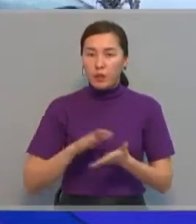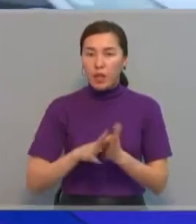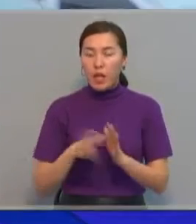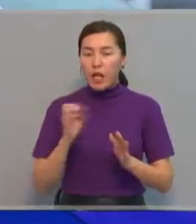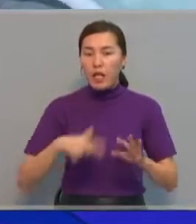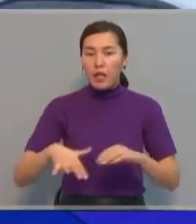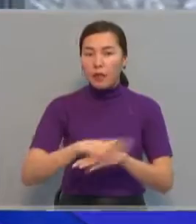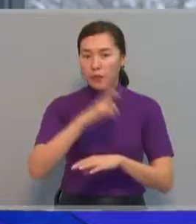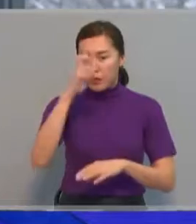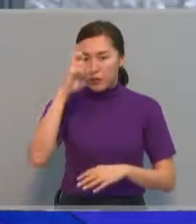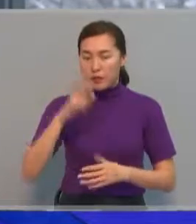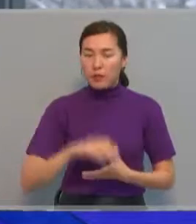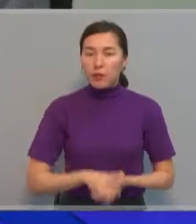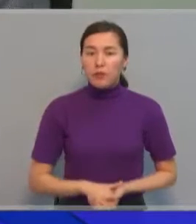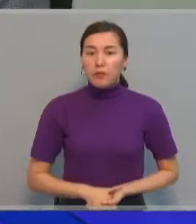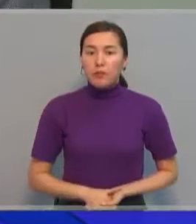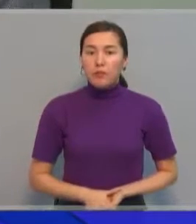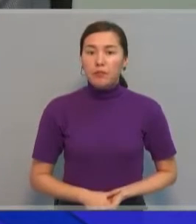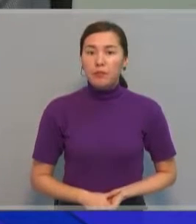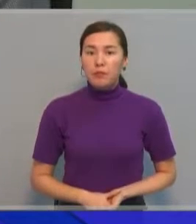в европейские страны.